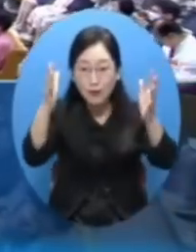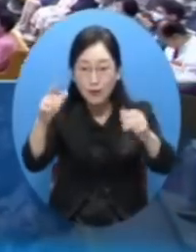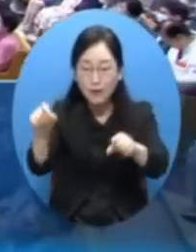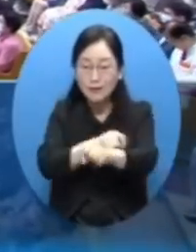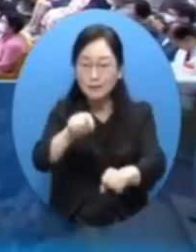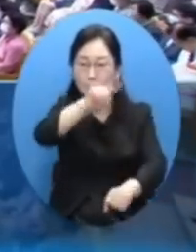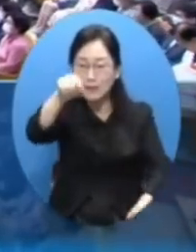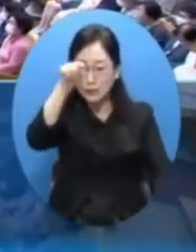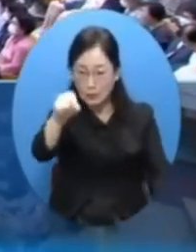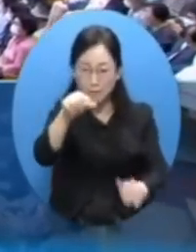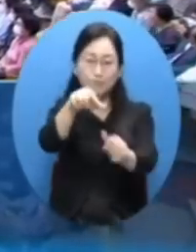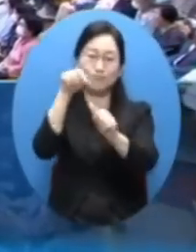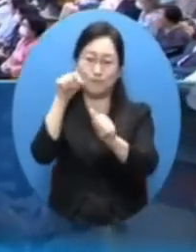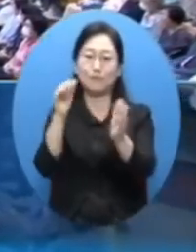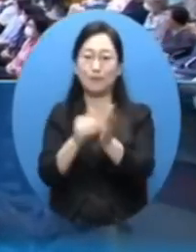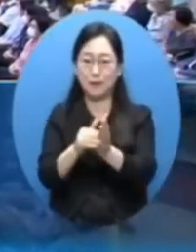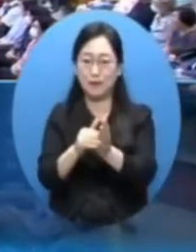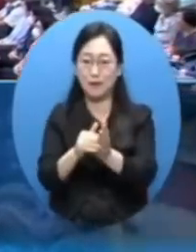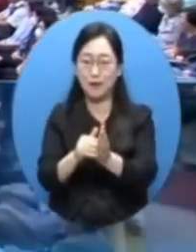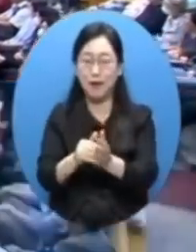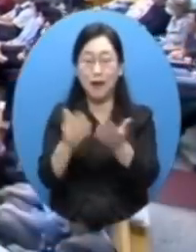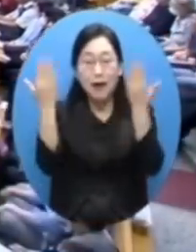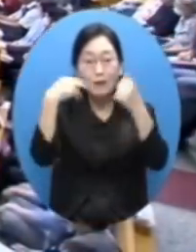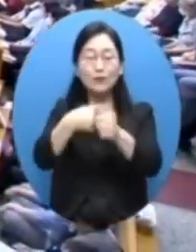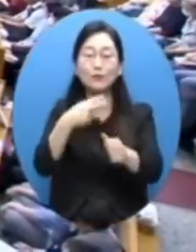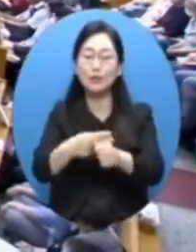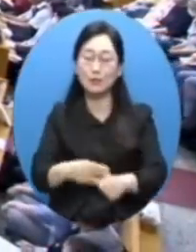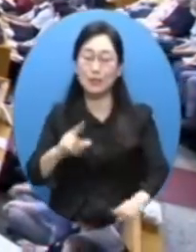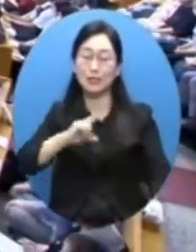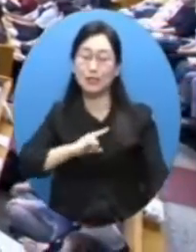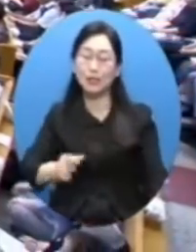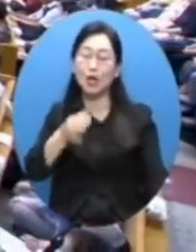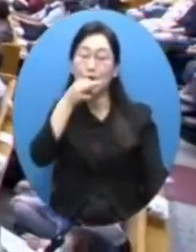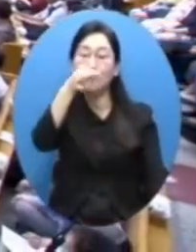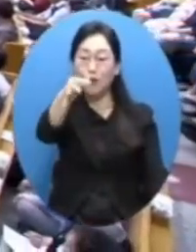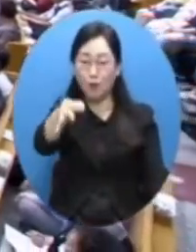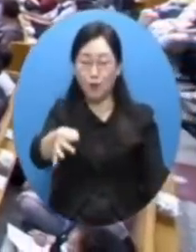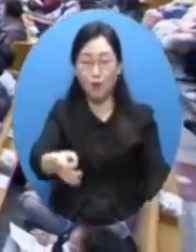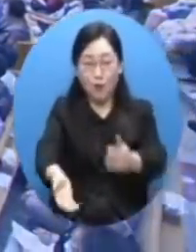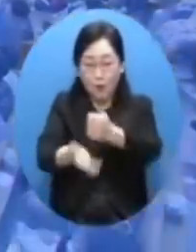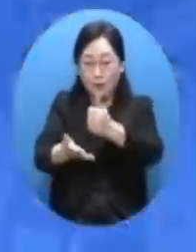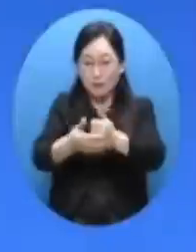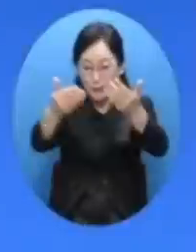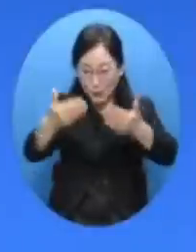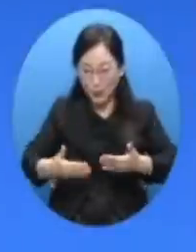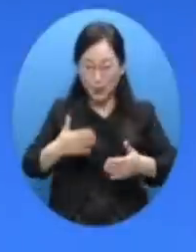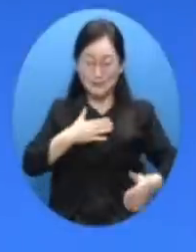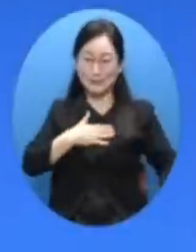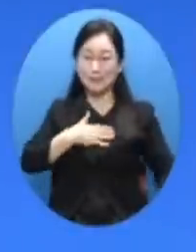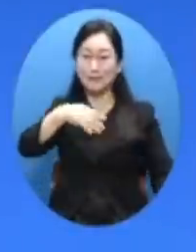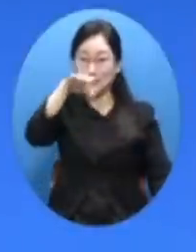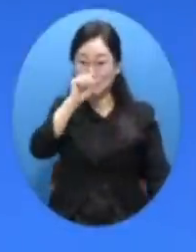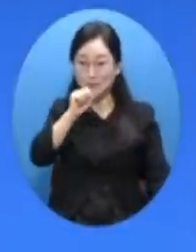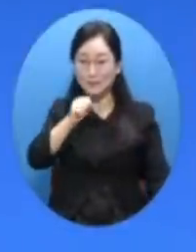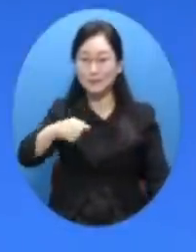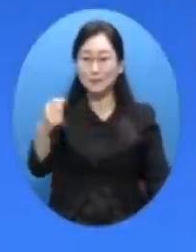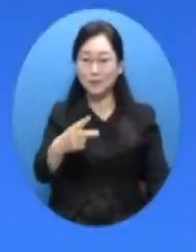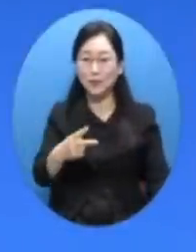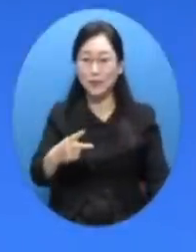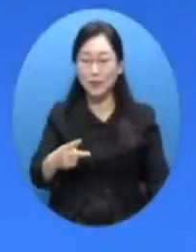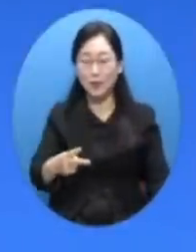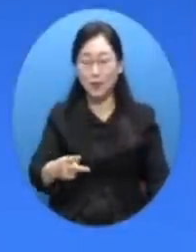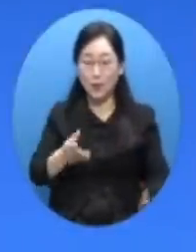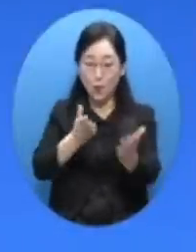지명해서 부른 것입니다. 학교에서 선생님이 내 이름을 부르고 칭찬하면 얼마나 우리가 기분이 좋고 또 그